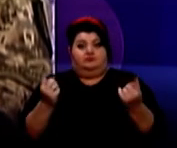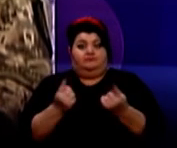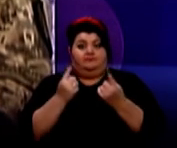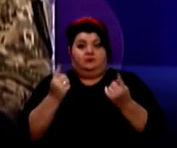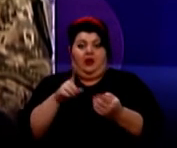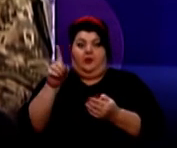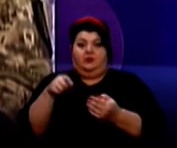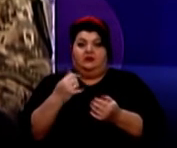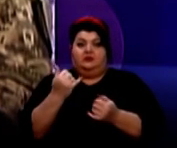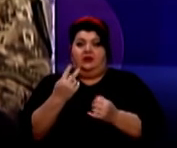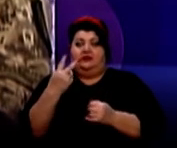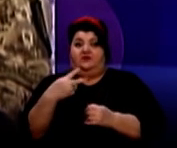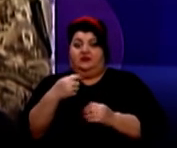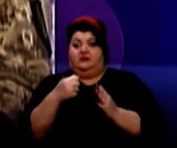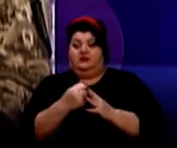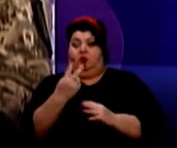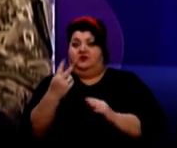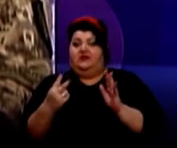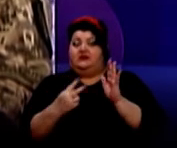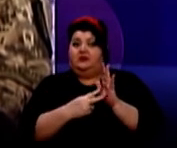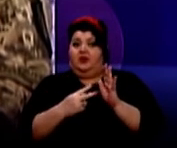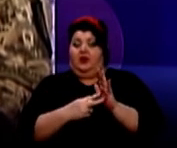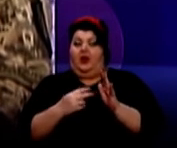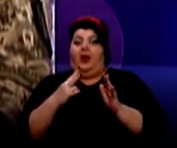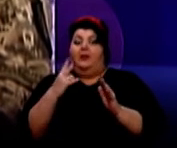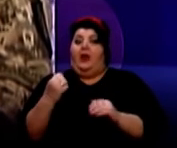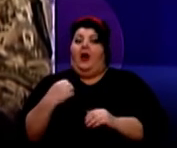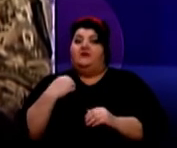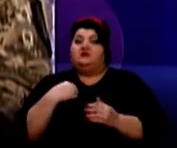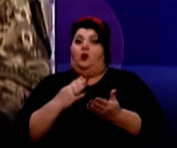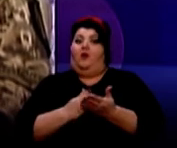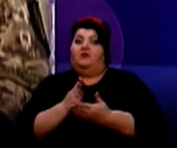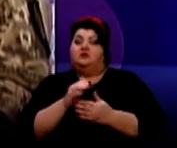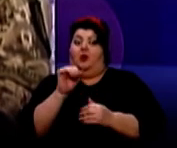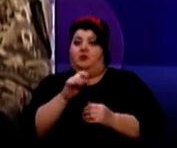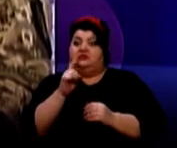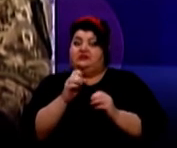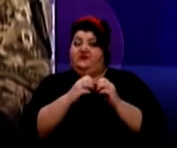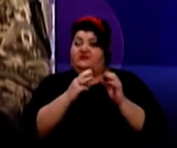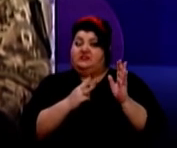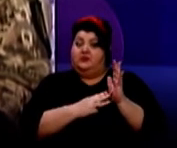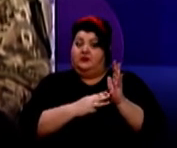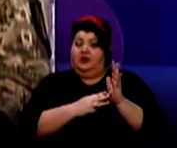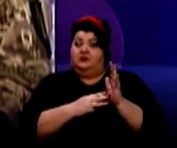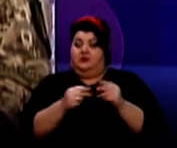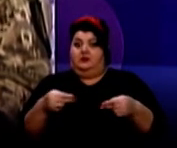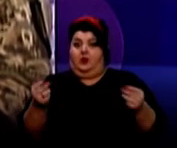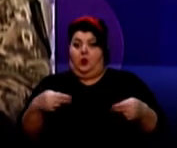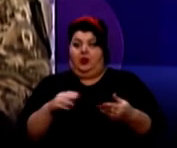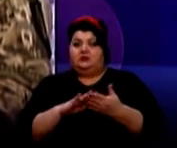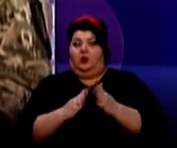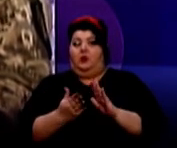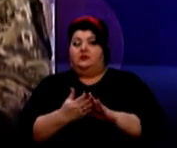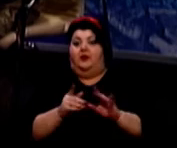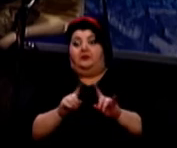призиваються зараз з 20 до 27 років, а на військову службу за контрактом можна з 18 років укласти контракт. Тобто